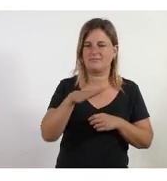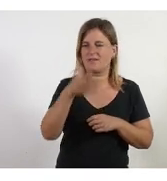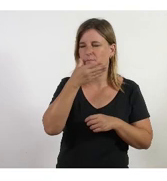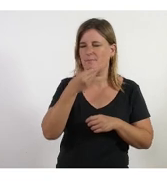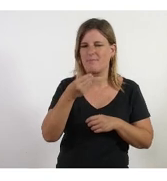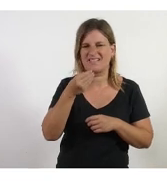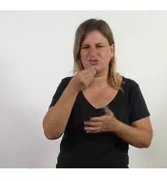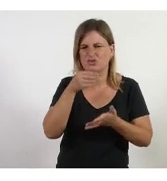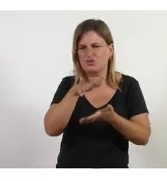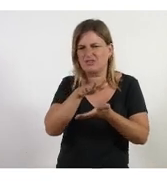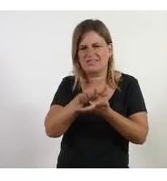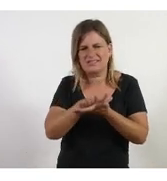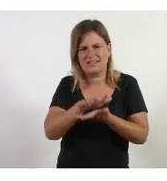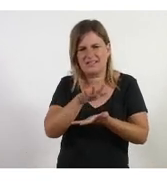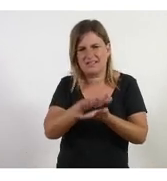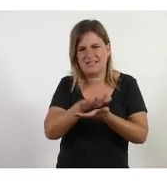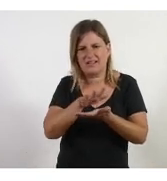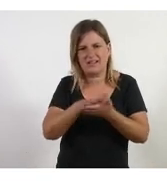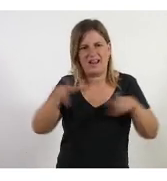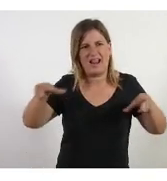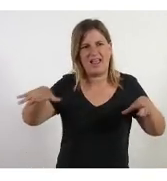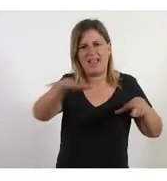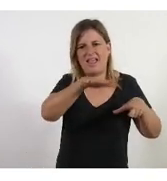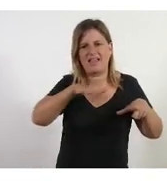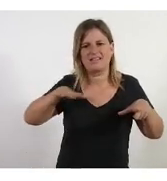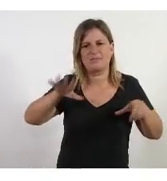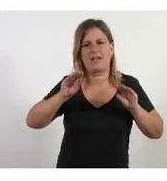tranquil, un lloc que només és un espai per tu.